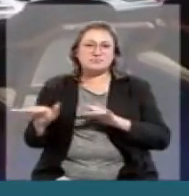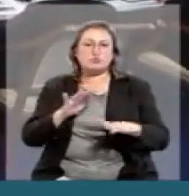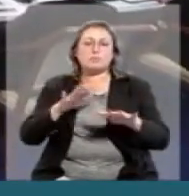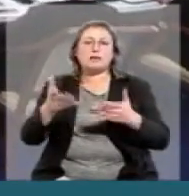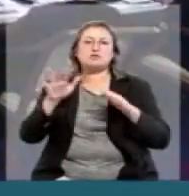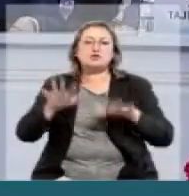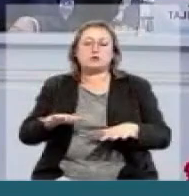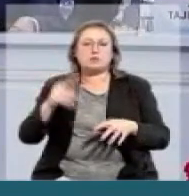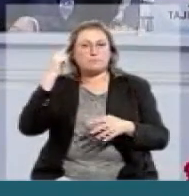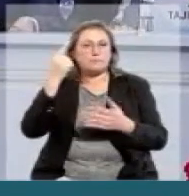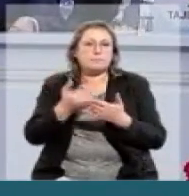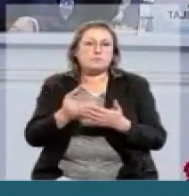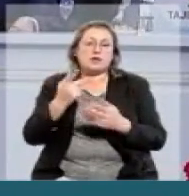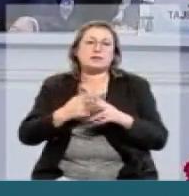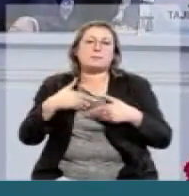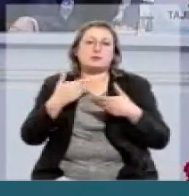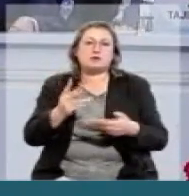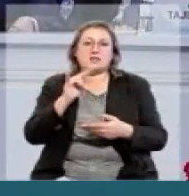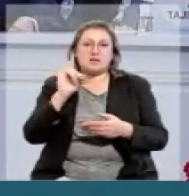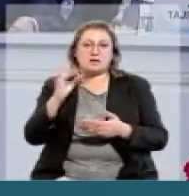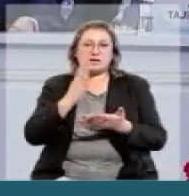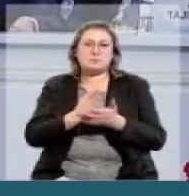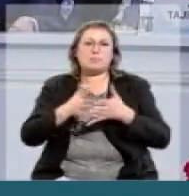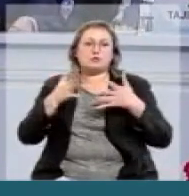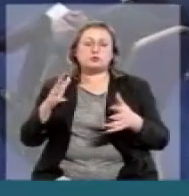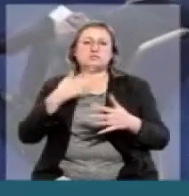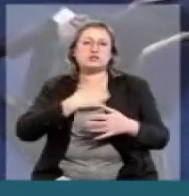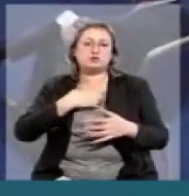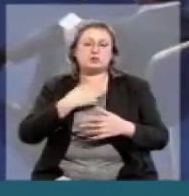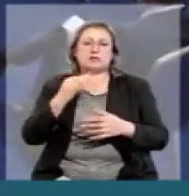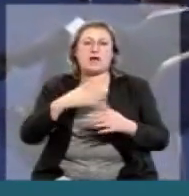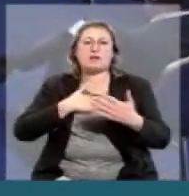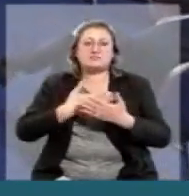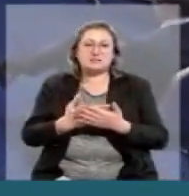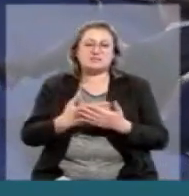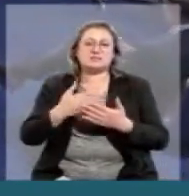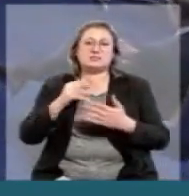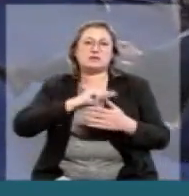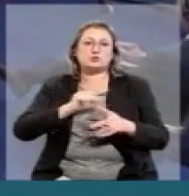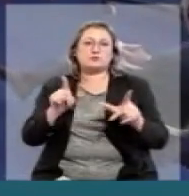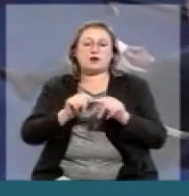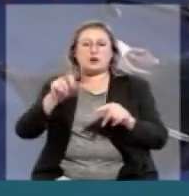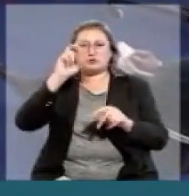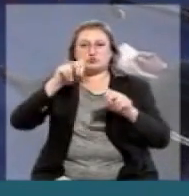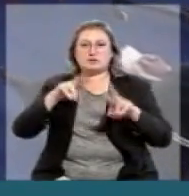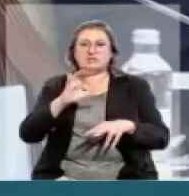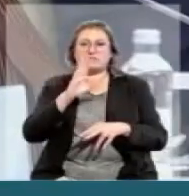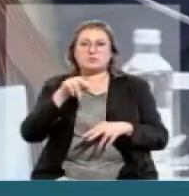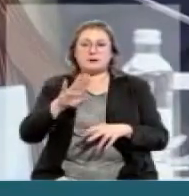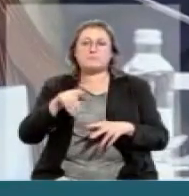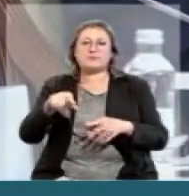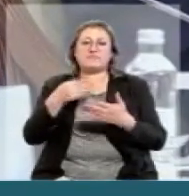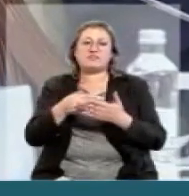площадку. Он полагает, что эта инициатива КНР имеет большое значение для активизации сотрудничества государств-членов СВМДА в